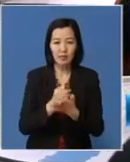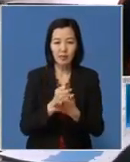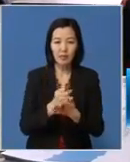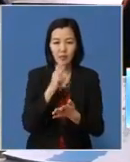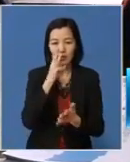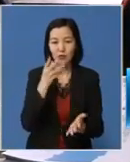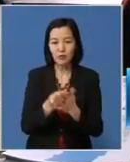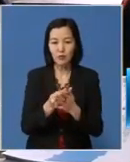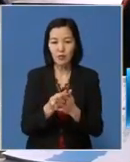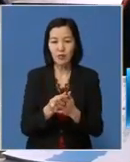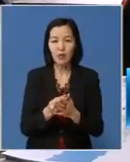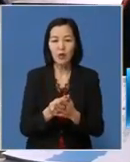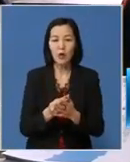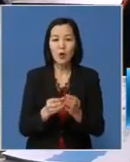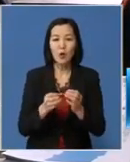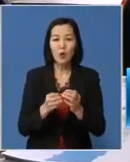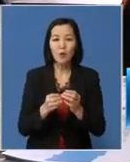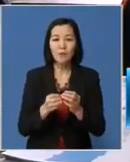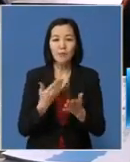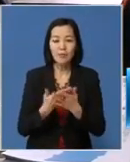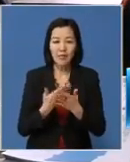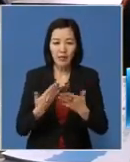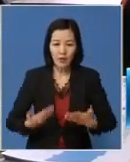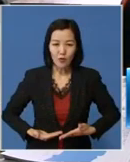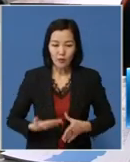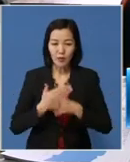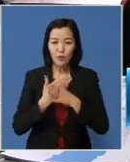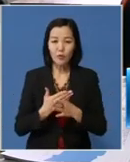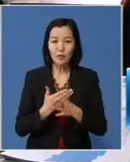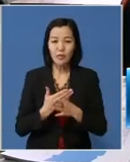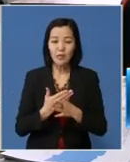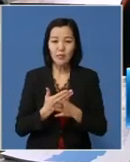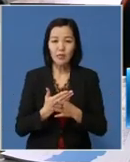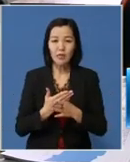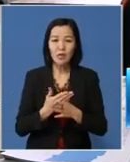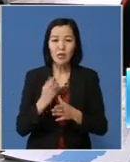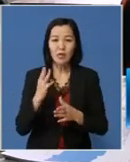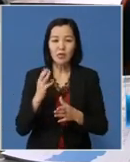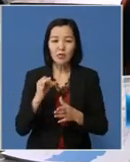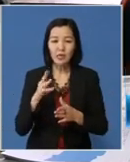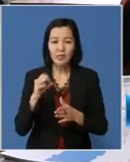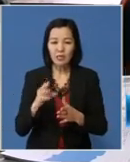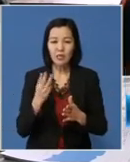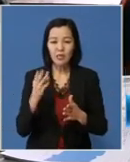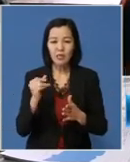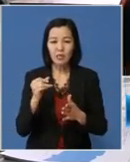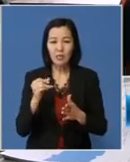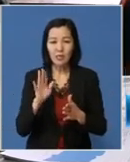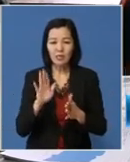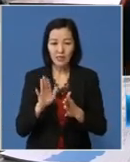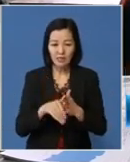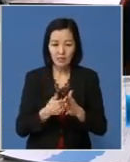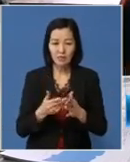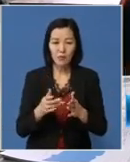адамдарға атаулы әлеуметтік көмек көрсетіледі. Бұл дегенің шартты және шартсыз болып келеді. Енді қазіргі кезде